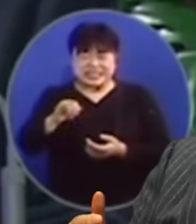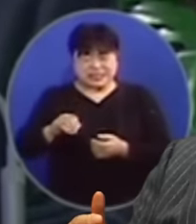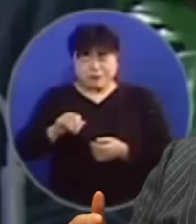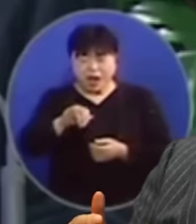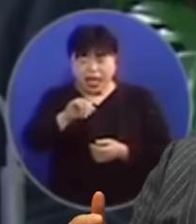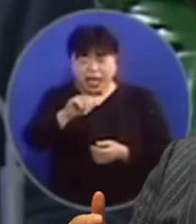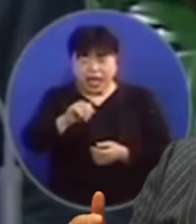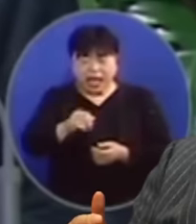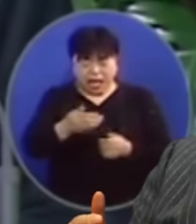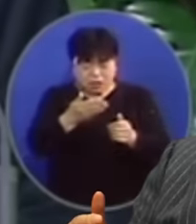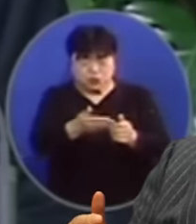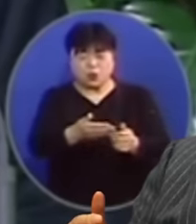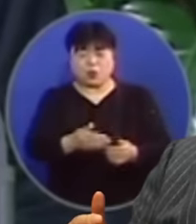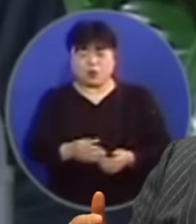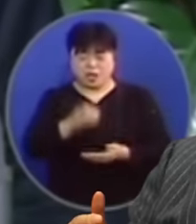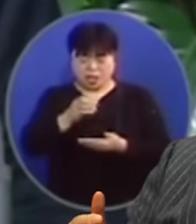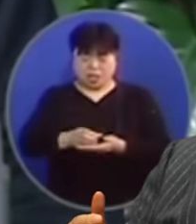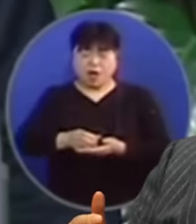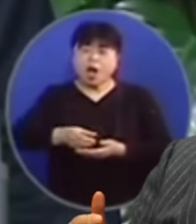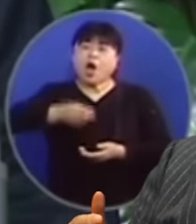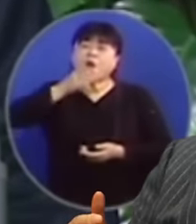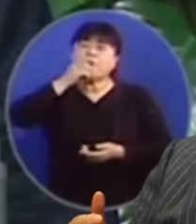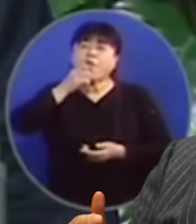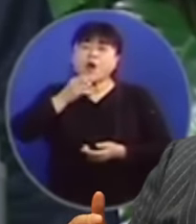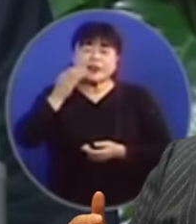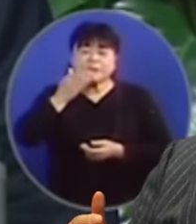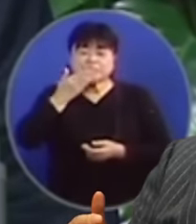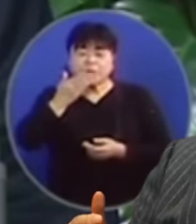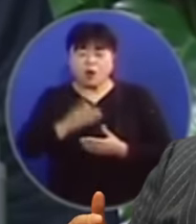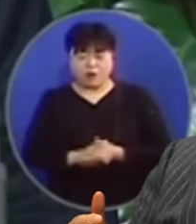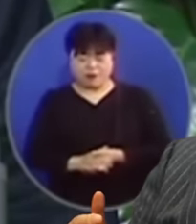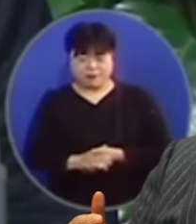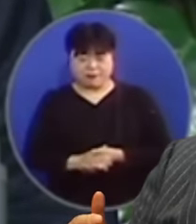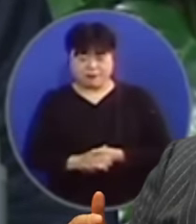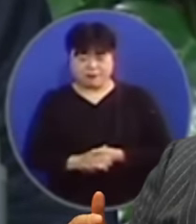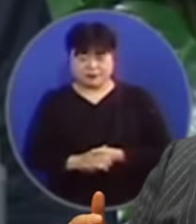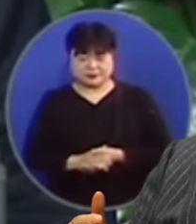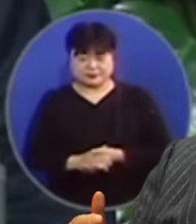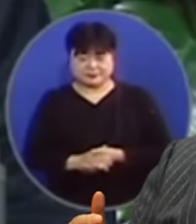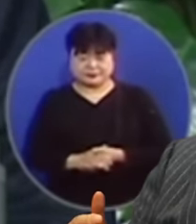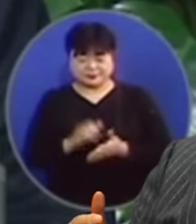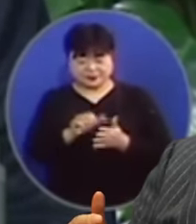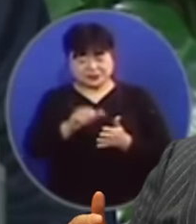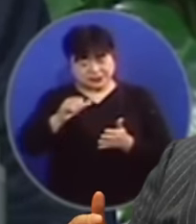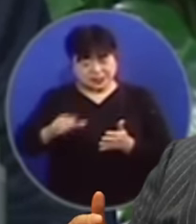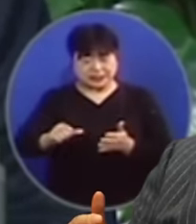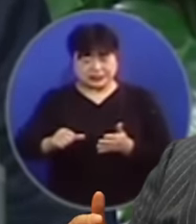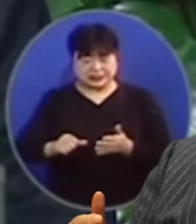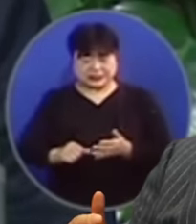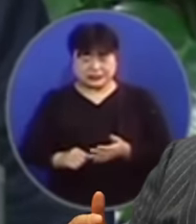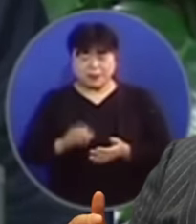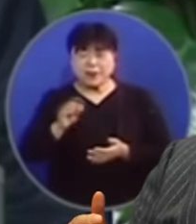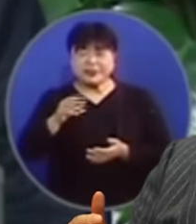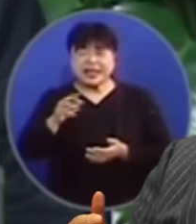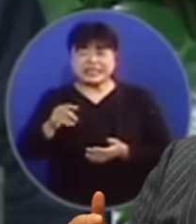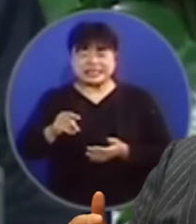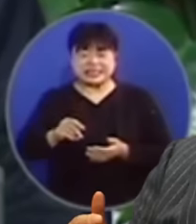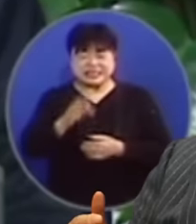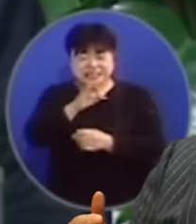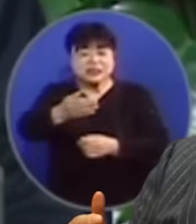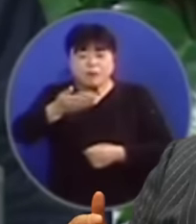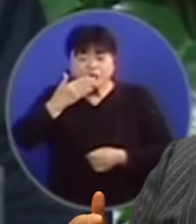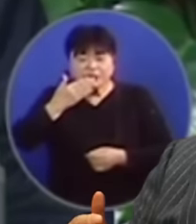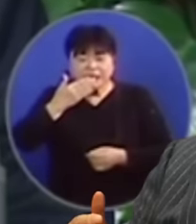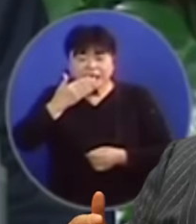줘요. 애들이 그 번데기를 먹고 단백질을 얻은 것입니다. 그날 또 애들이 나가서 번데기를 먹었는데 그